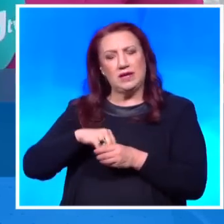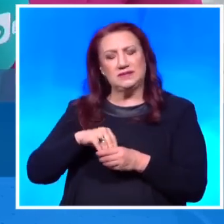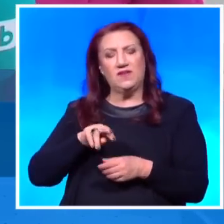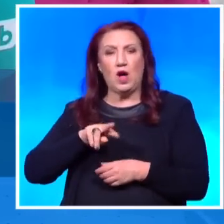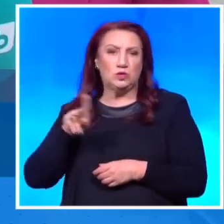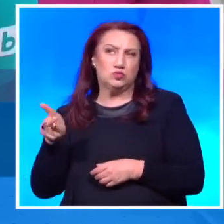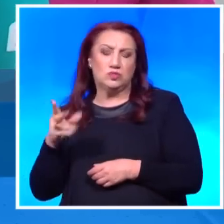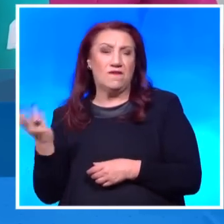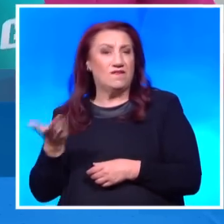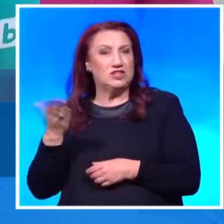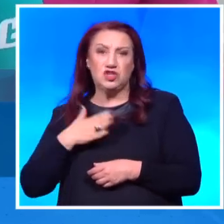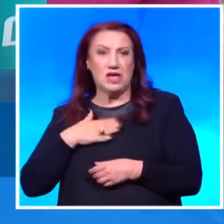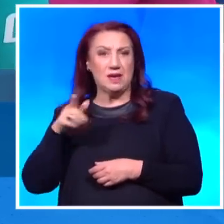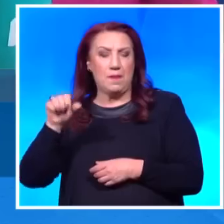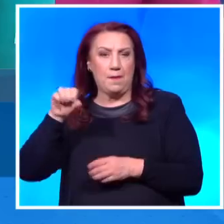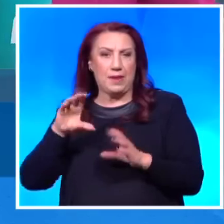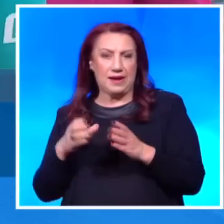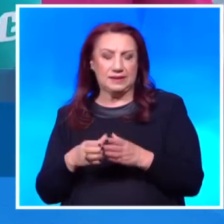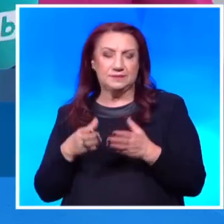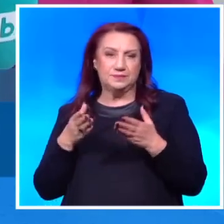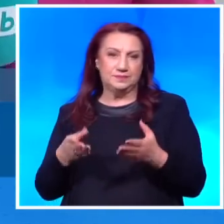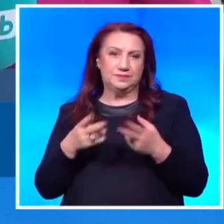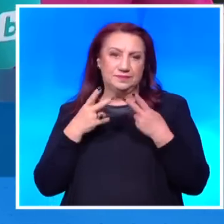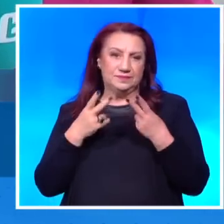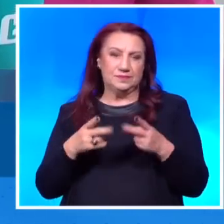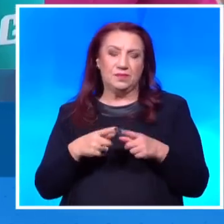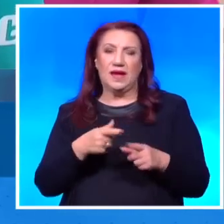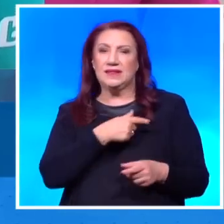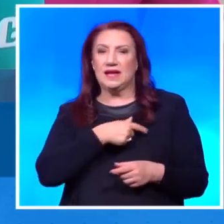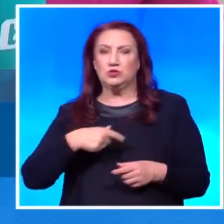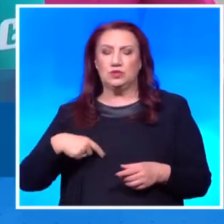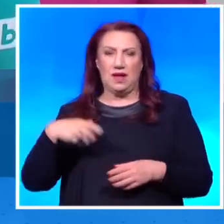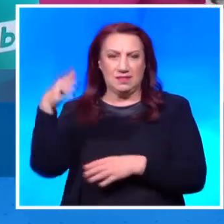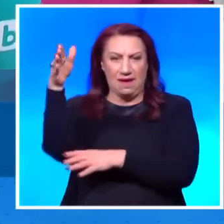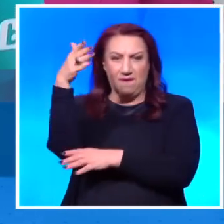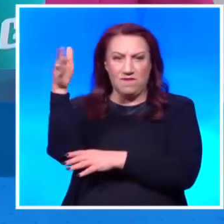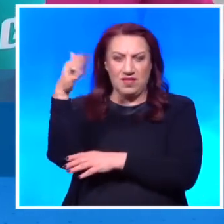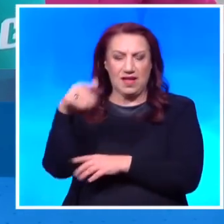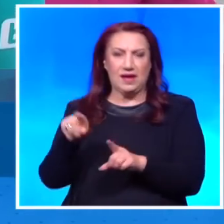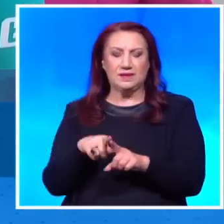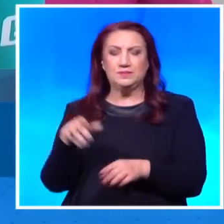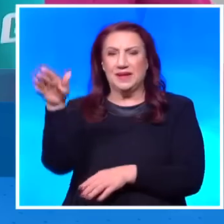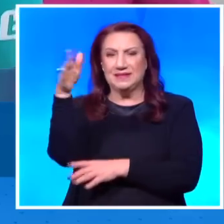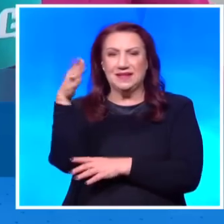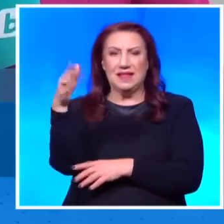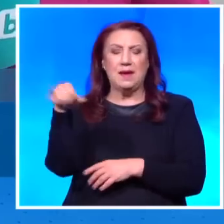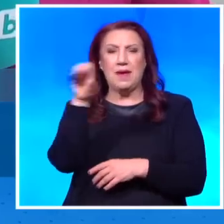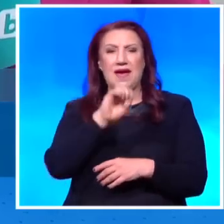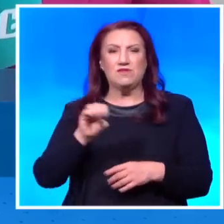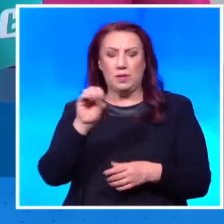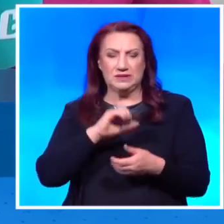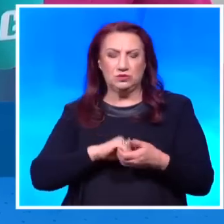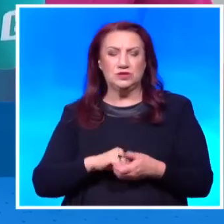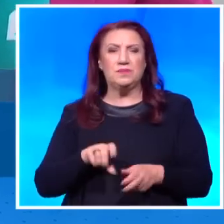И така, на фона на националния флаг и на флага на Европейския съюз, Иван Гешев обвини за всичко случило